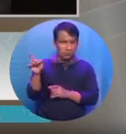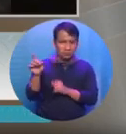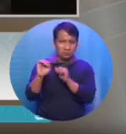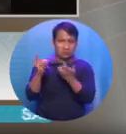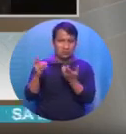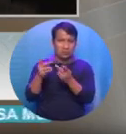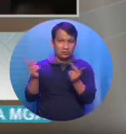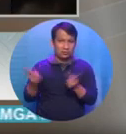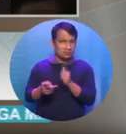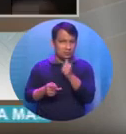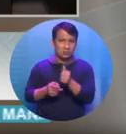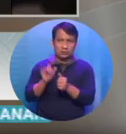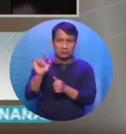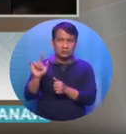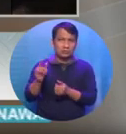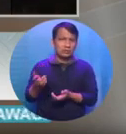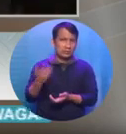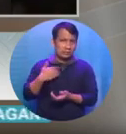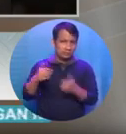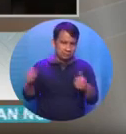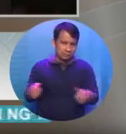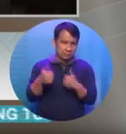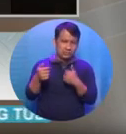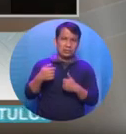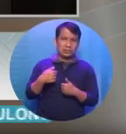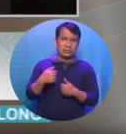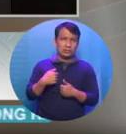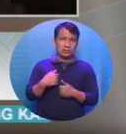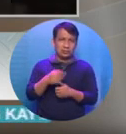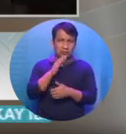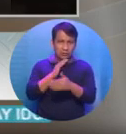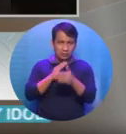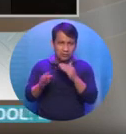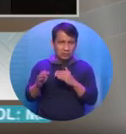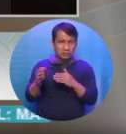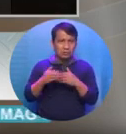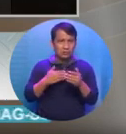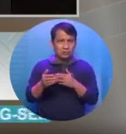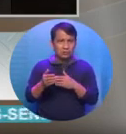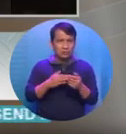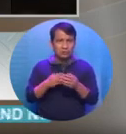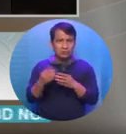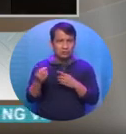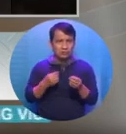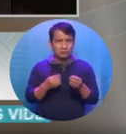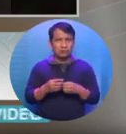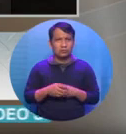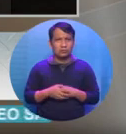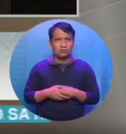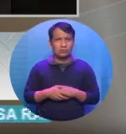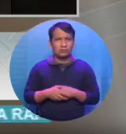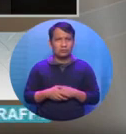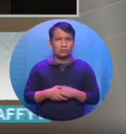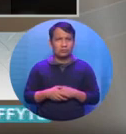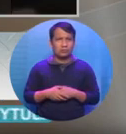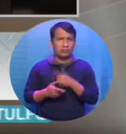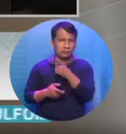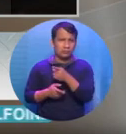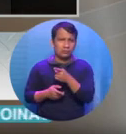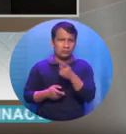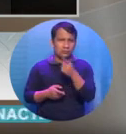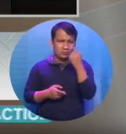hindi kaya namin siya mahal. Hinahamon ako niya, sir. Eh. Ako nga nagpakumbaba sa kanya kung anong dapat gawin namin. Wala, sir. Eh. Siya matigas